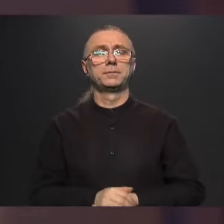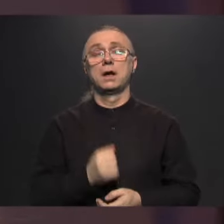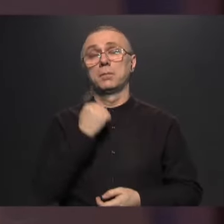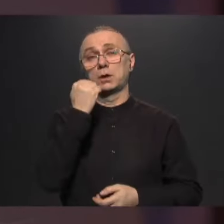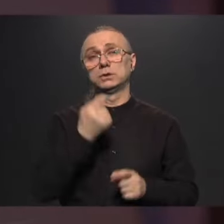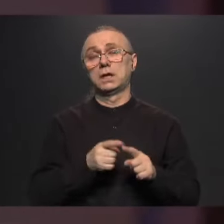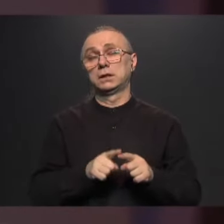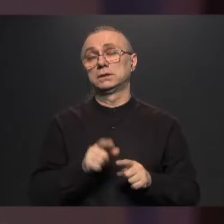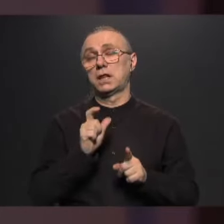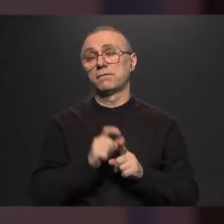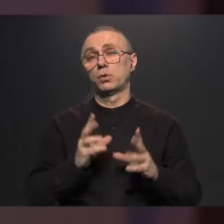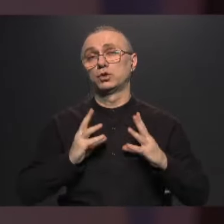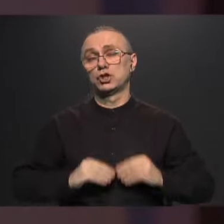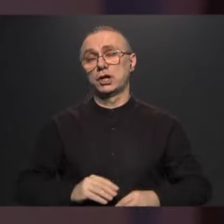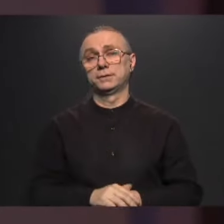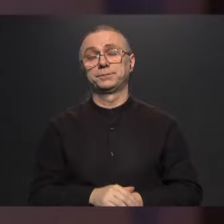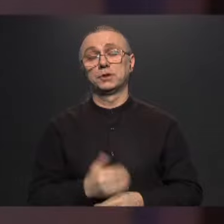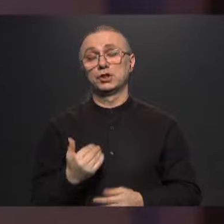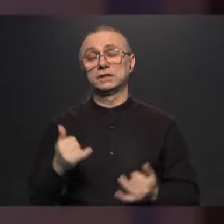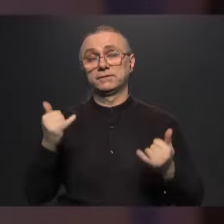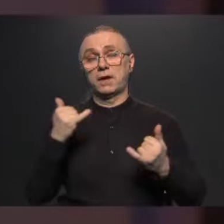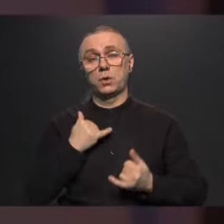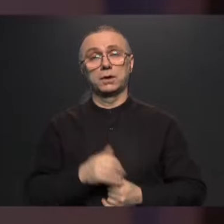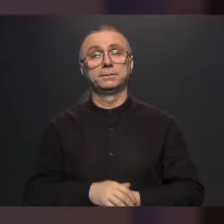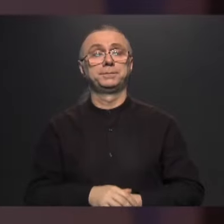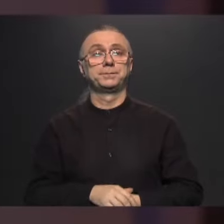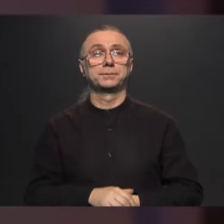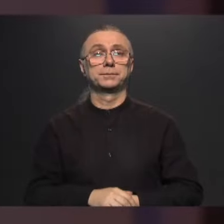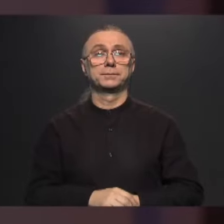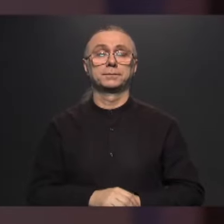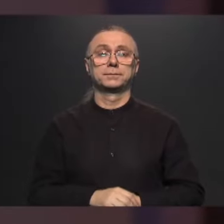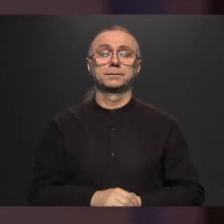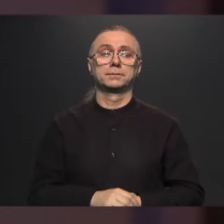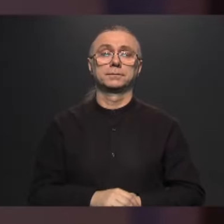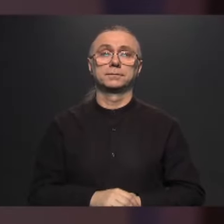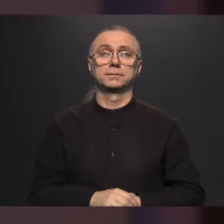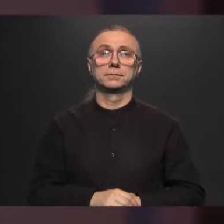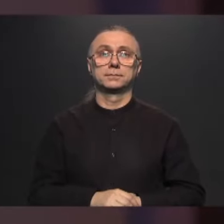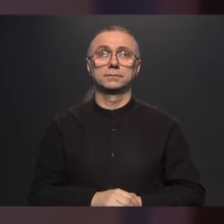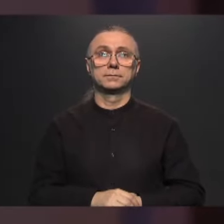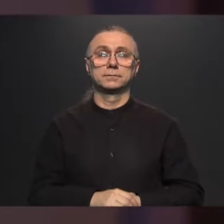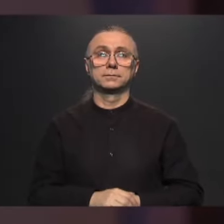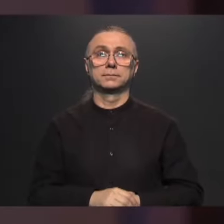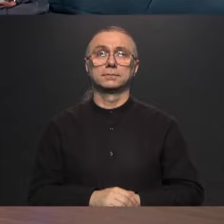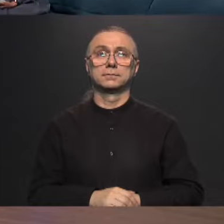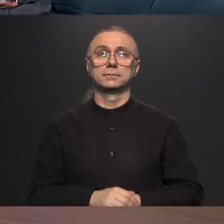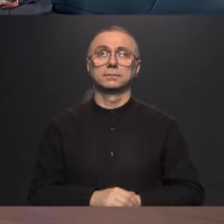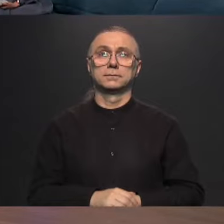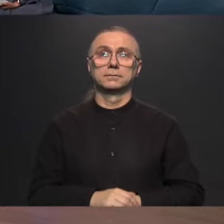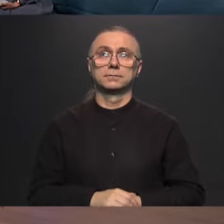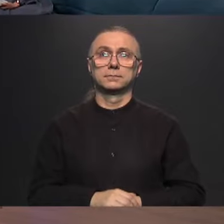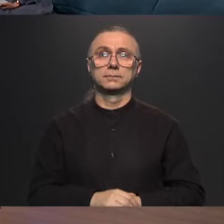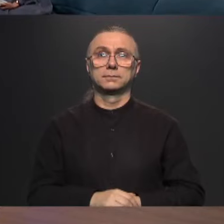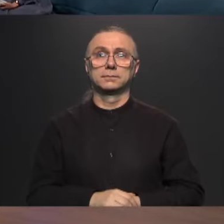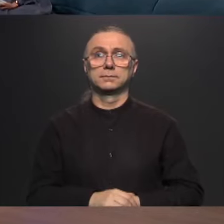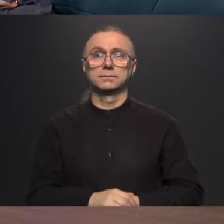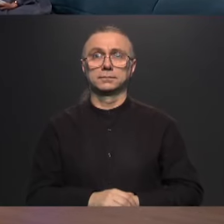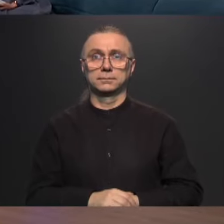нас есть телефонный звонок. Добрый вечер, мы слушаем вас. Добрый вечер, здравствуйте. Меня